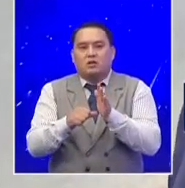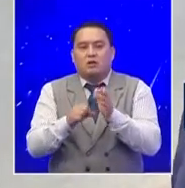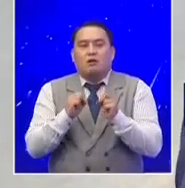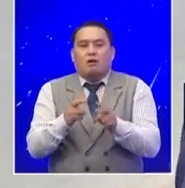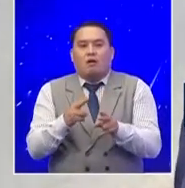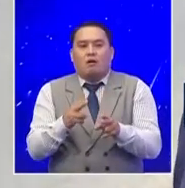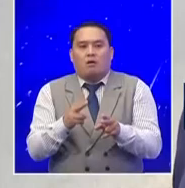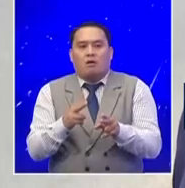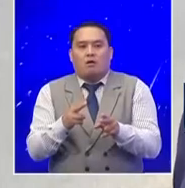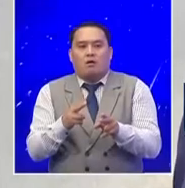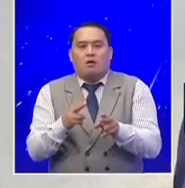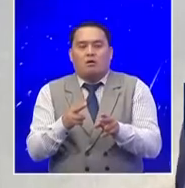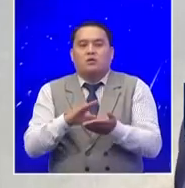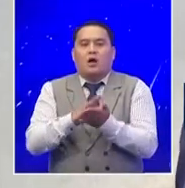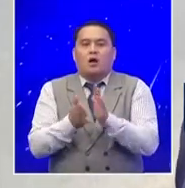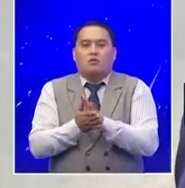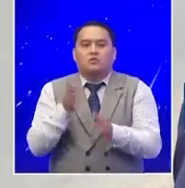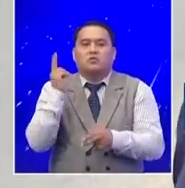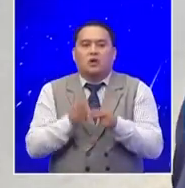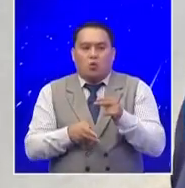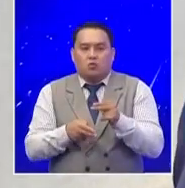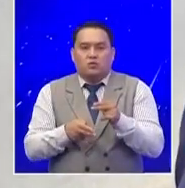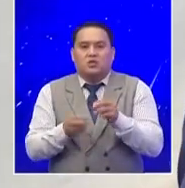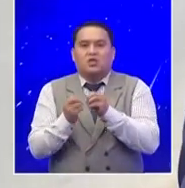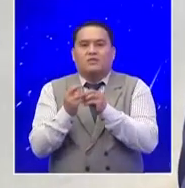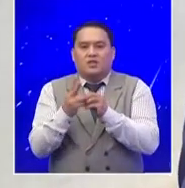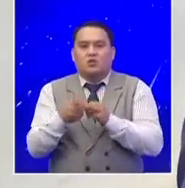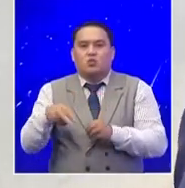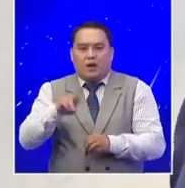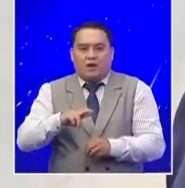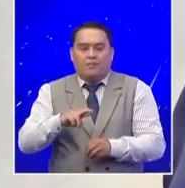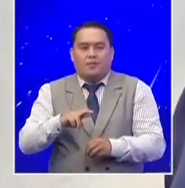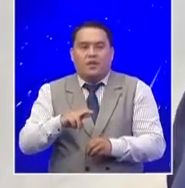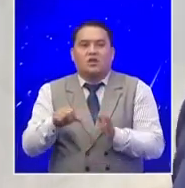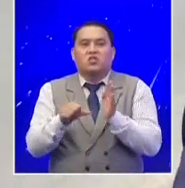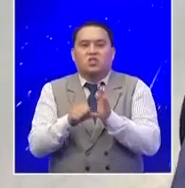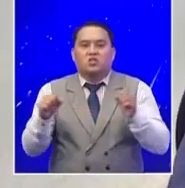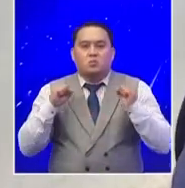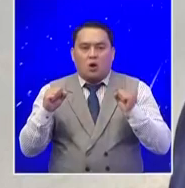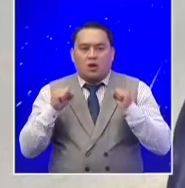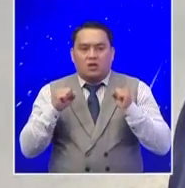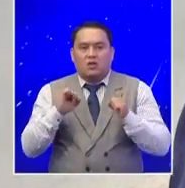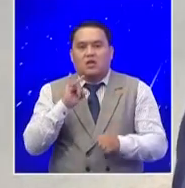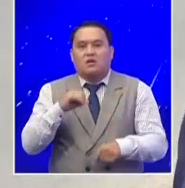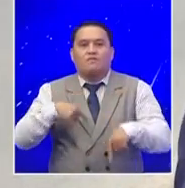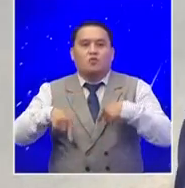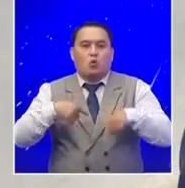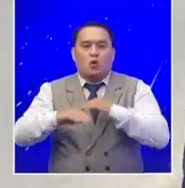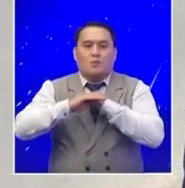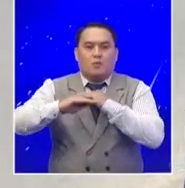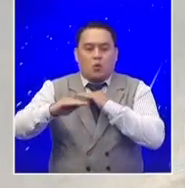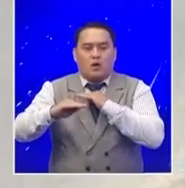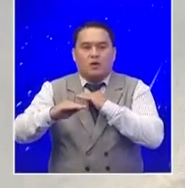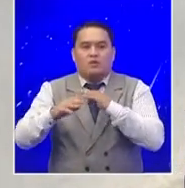хотя по условиям договора они должны были закончить 12 июля. 6 спортивных площадок и 1 футбольное поле